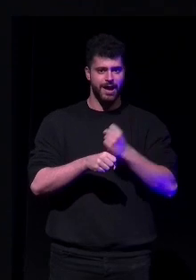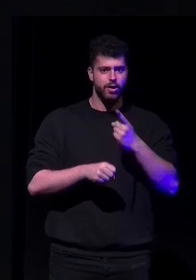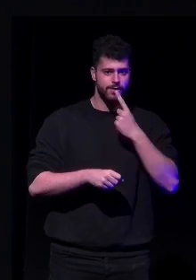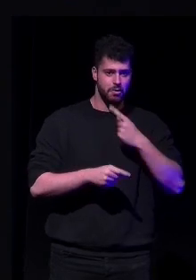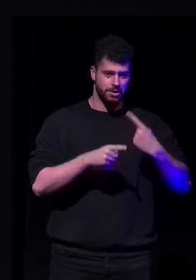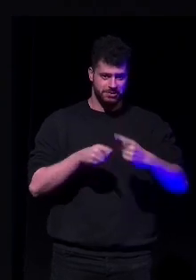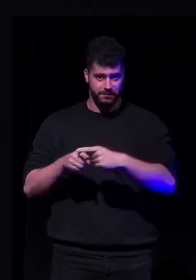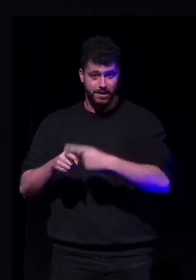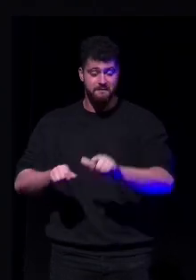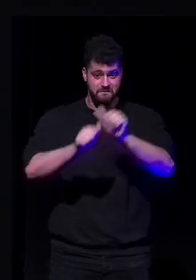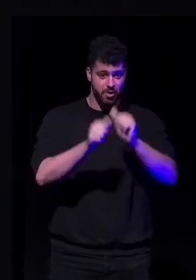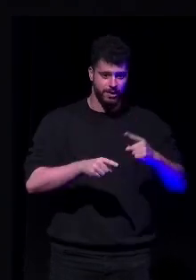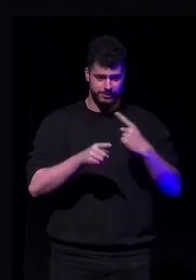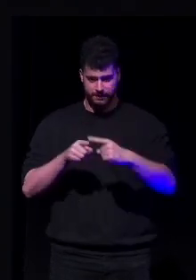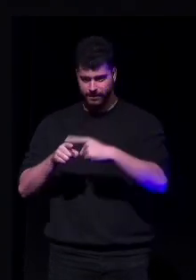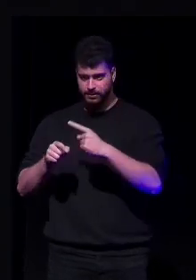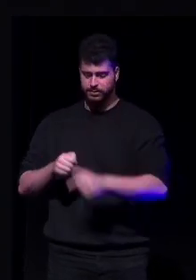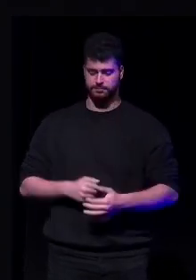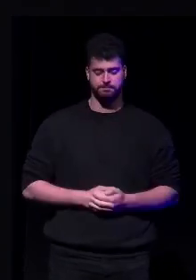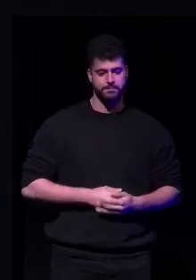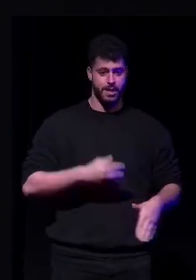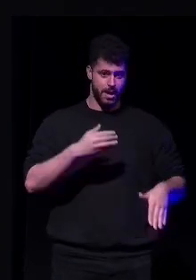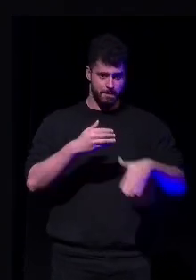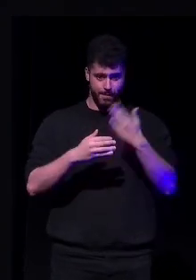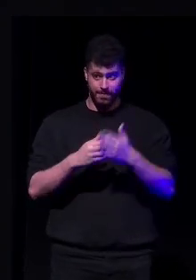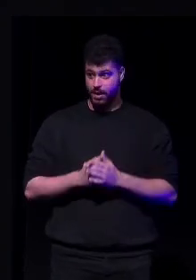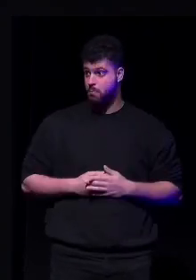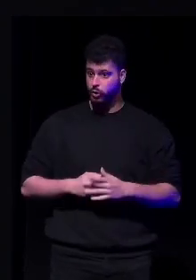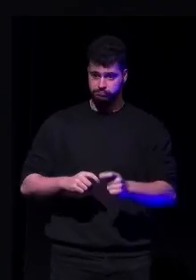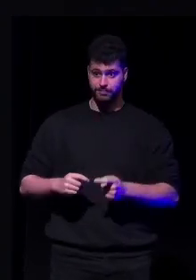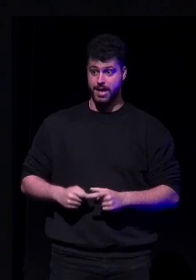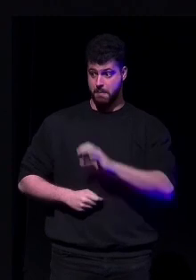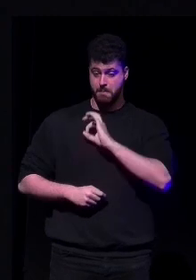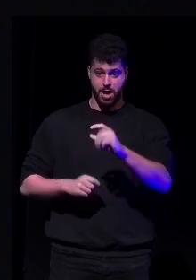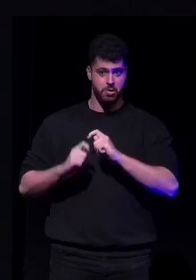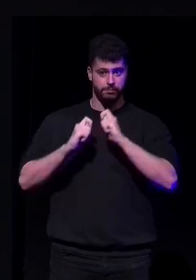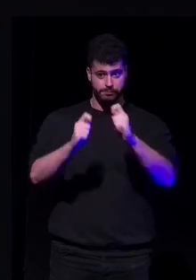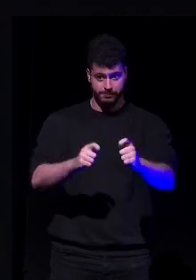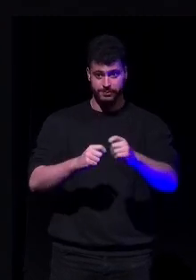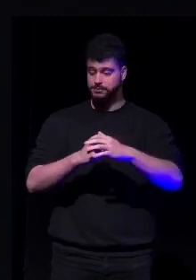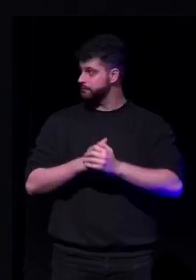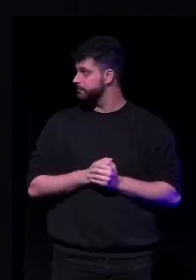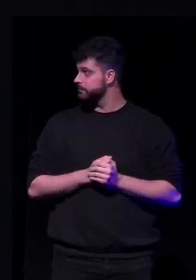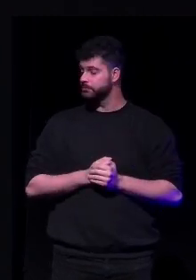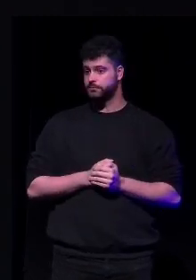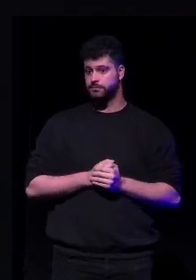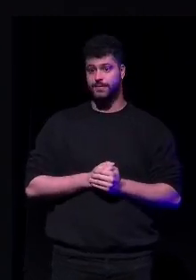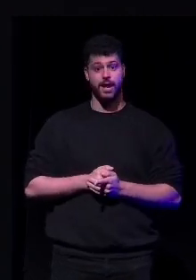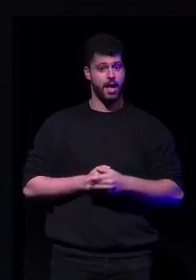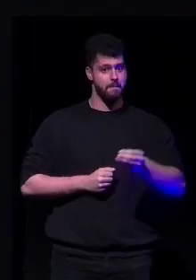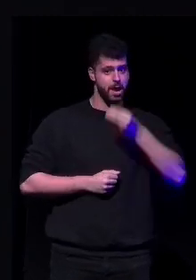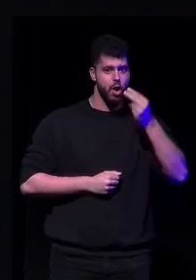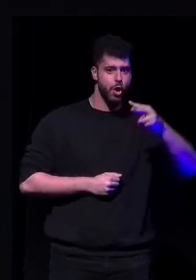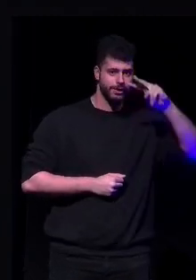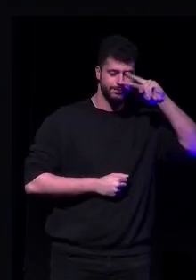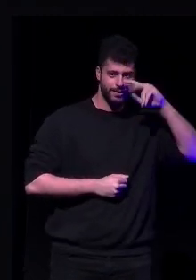en formats diversos. Comencem lliurant el Premi GIE de Comunicació Turística de les comarques gironines a la millor